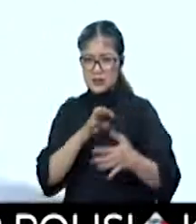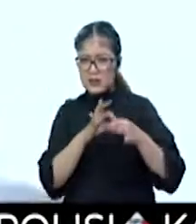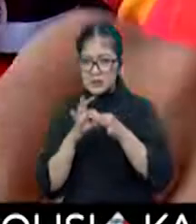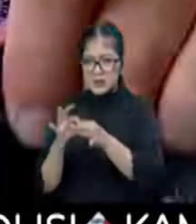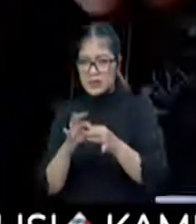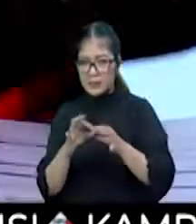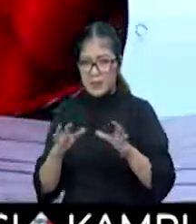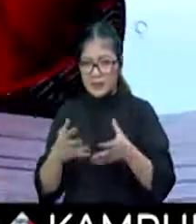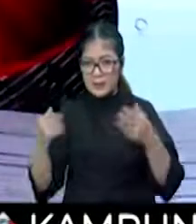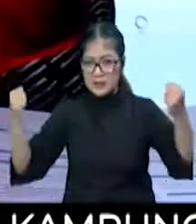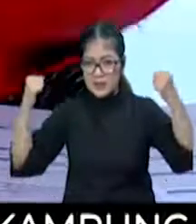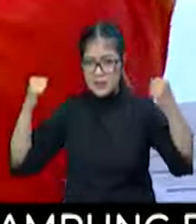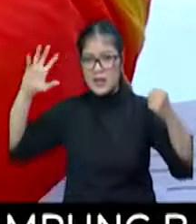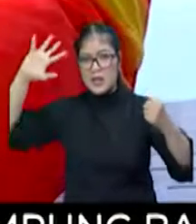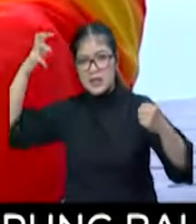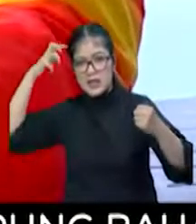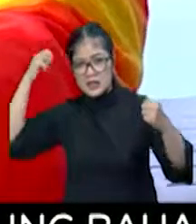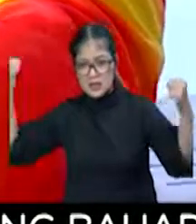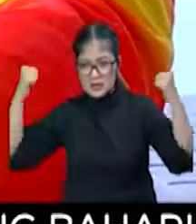DKI Jakarta, dan Puskesmas Ciracas.